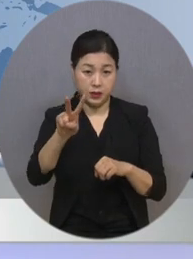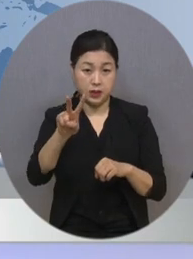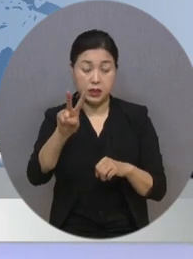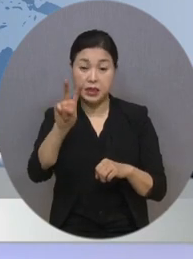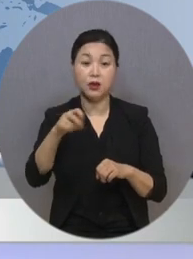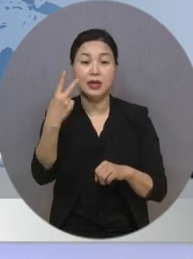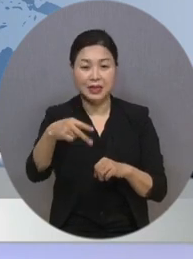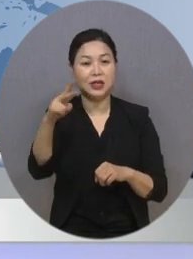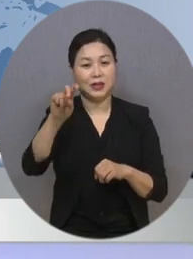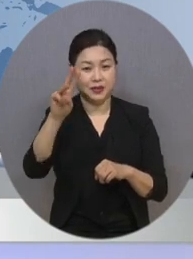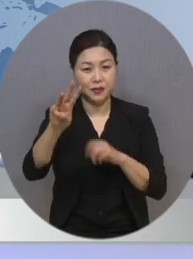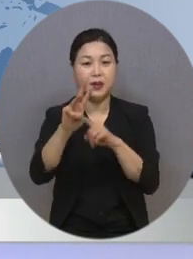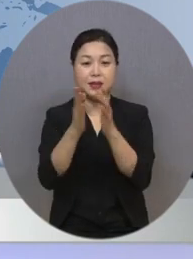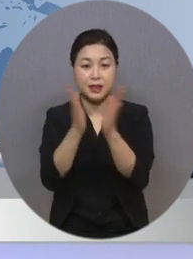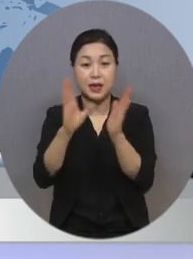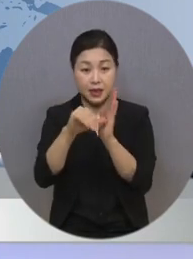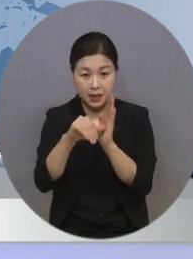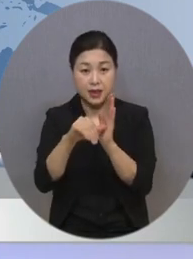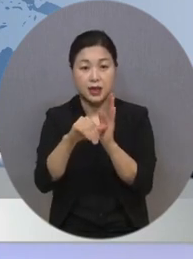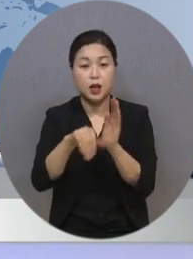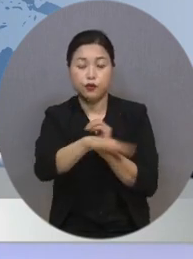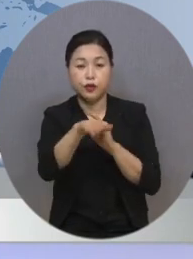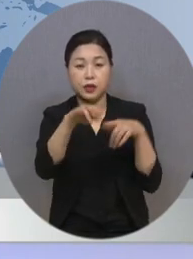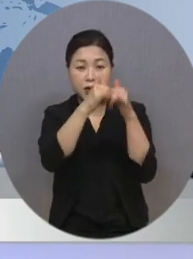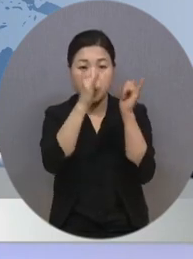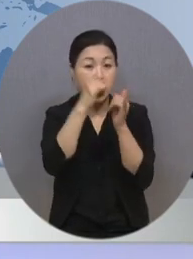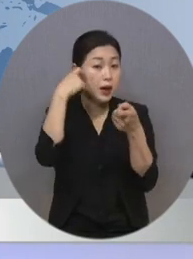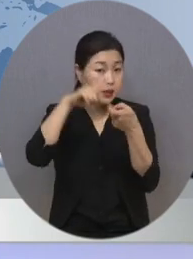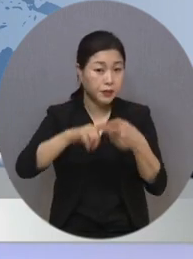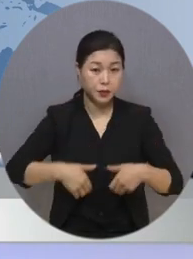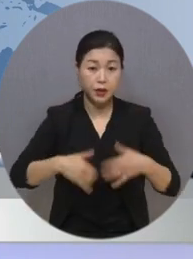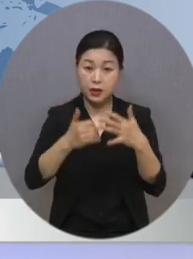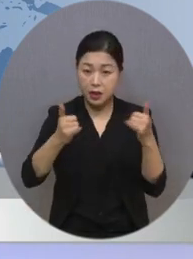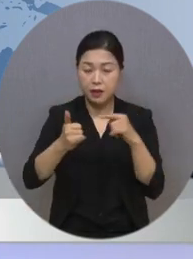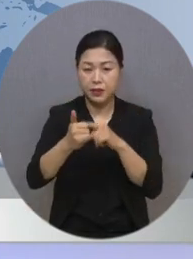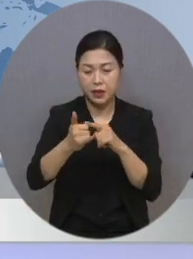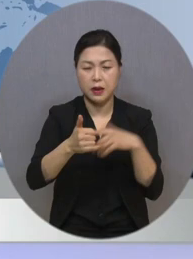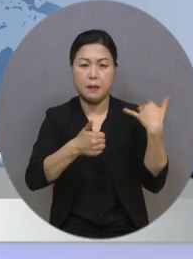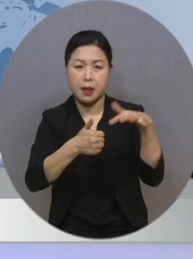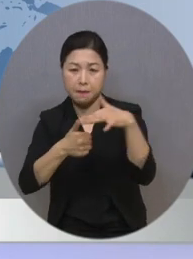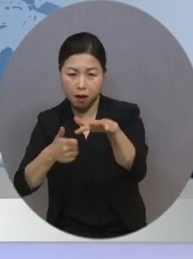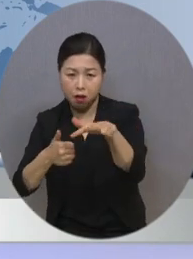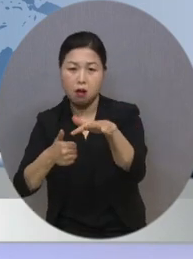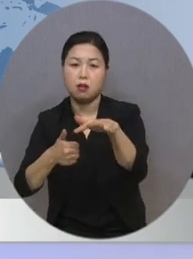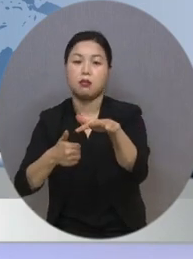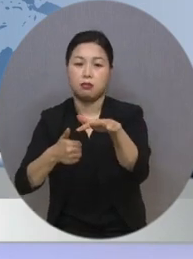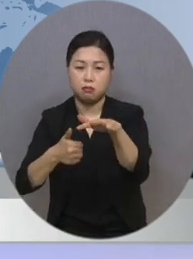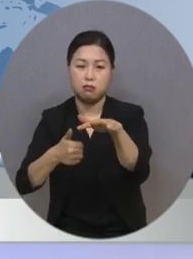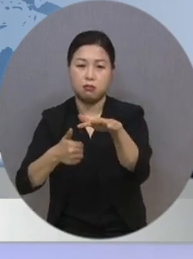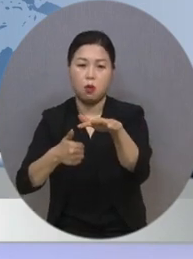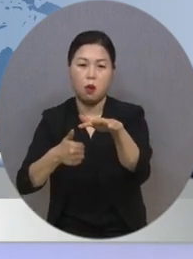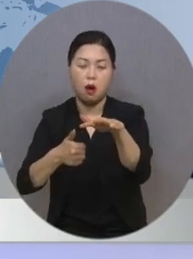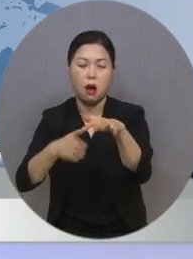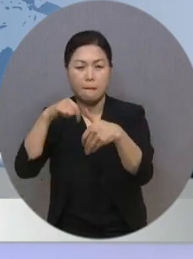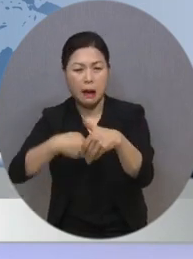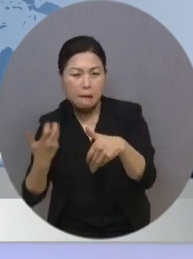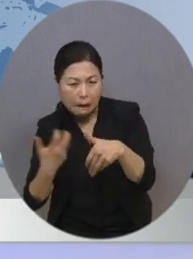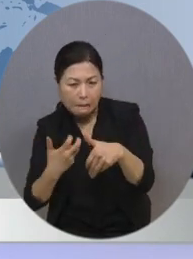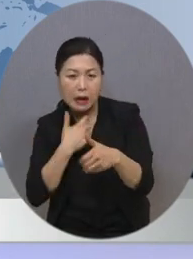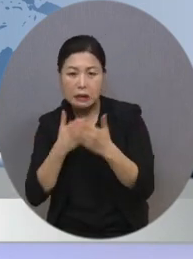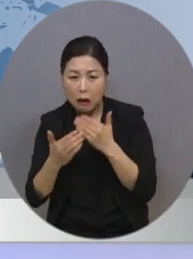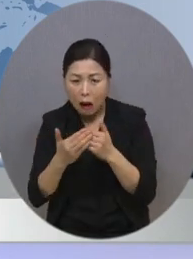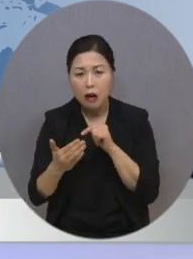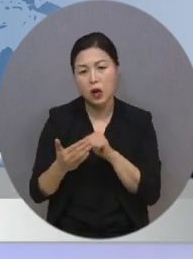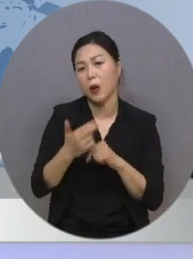2023년을 시작하는 출발선에서 우리 사회의 관심이 필요한 이들이 다시 외면당하거나 아픔을 겪는 일이